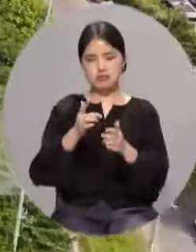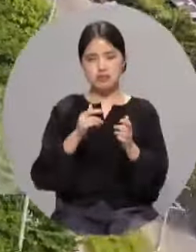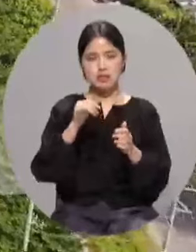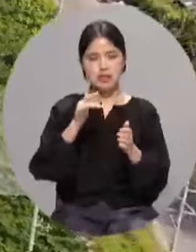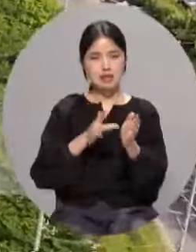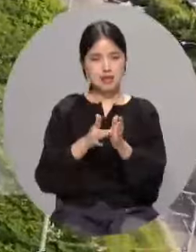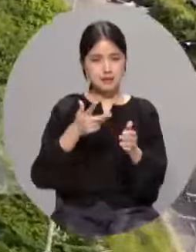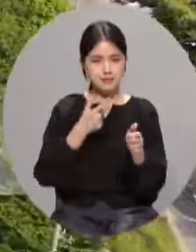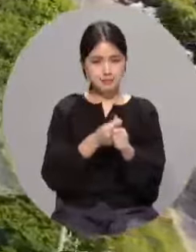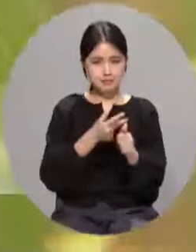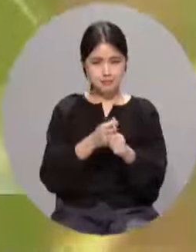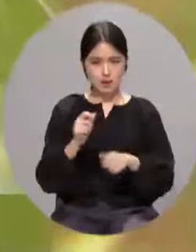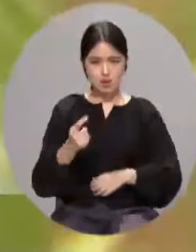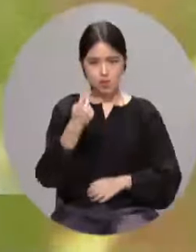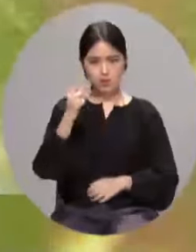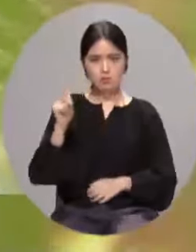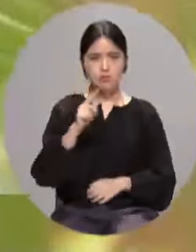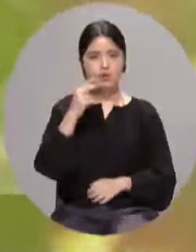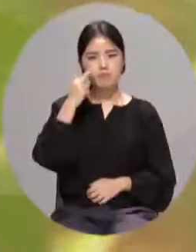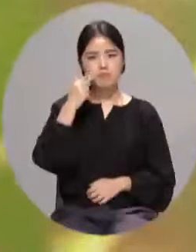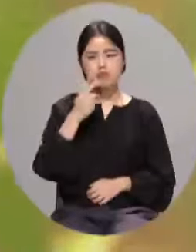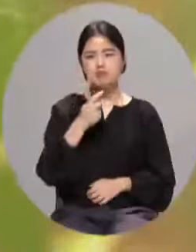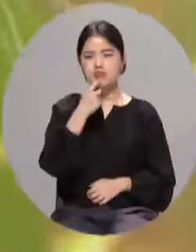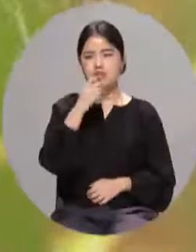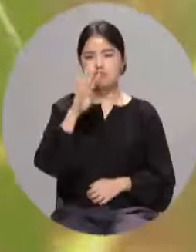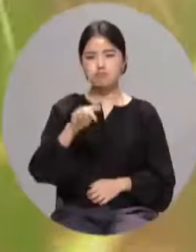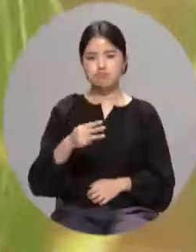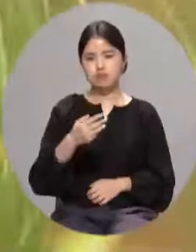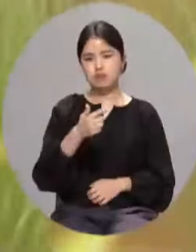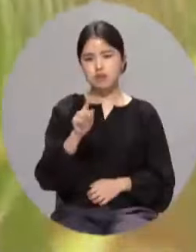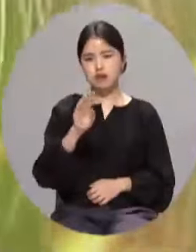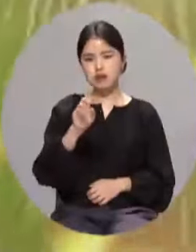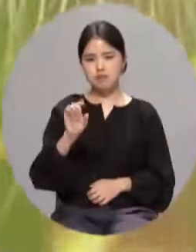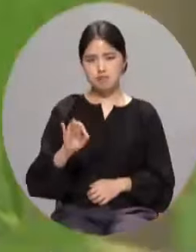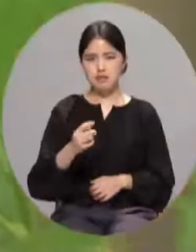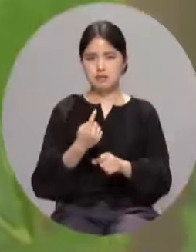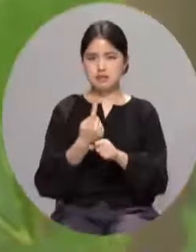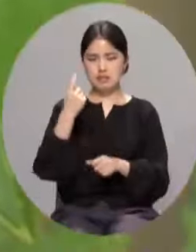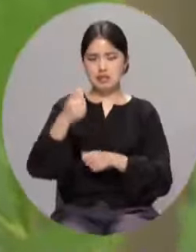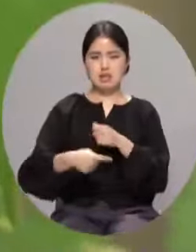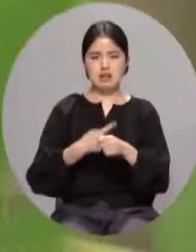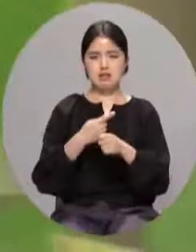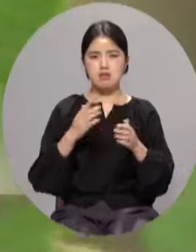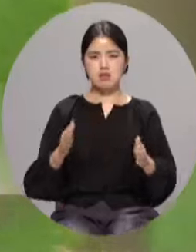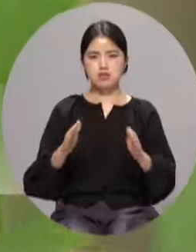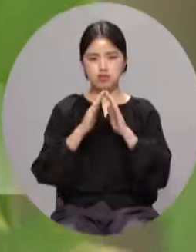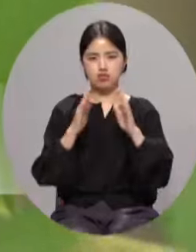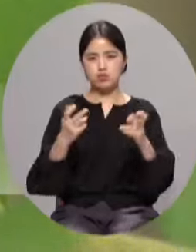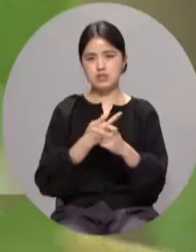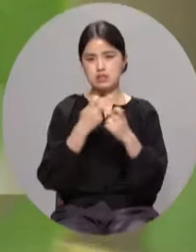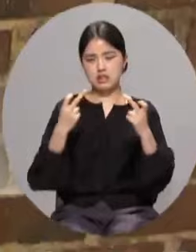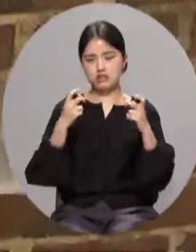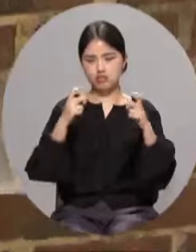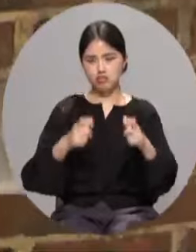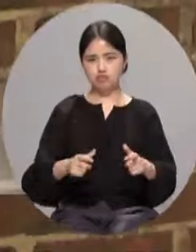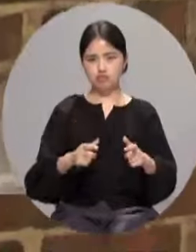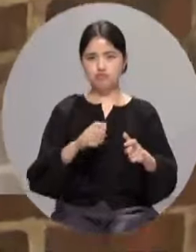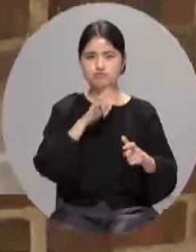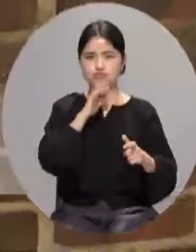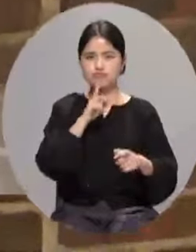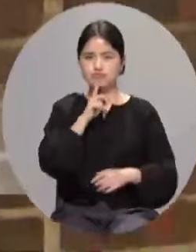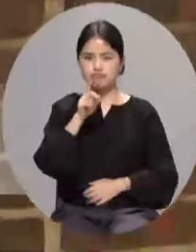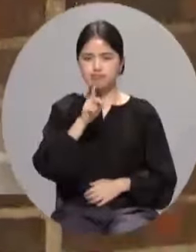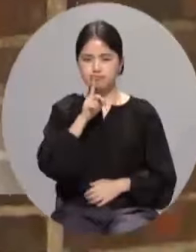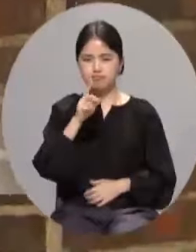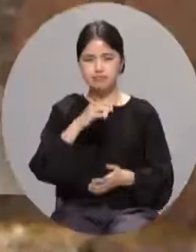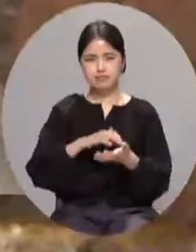된 대표적인 원인, 바로 미국 흰불나방입니다. 지난해 한 해 동안 전주시 완산구에 접수된 미국 흰불나방